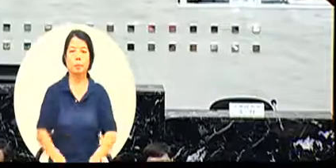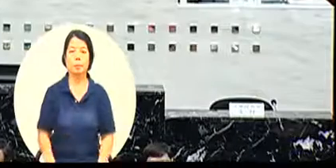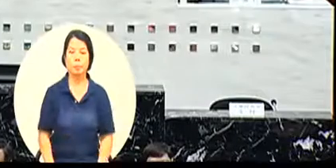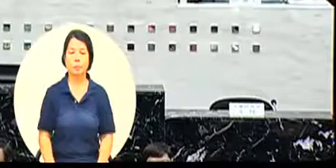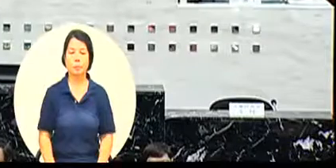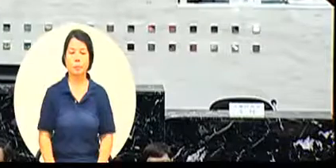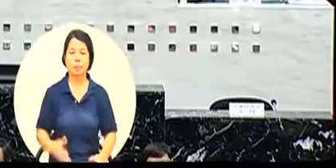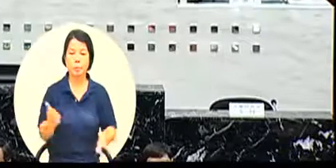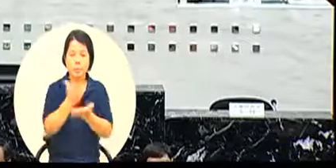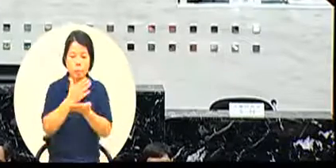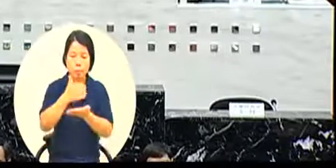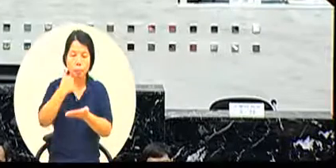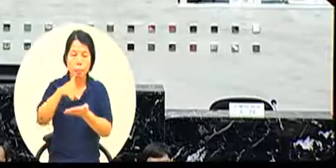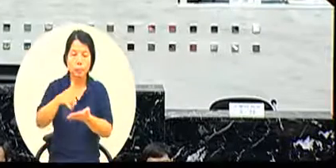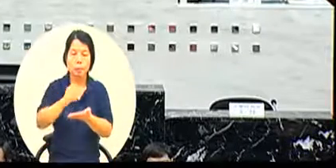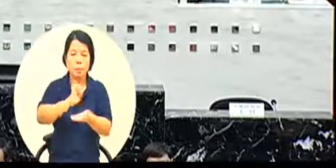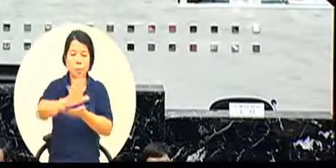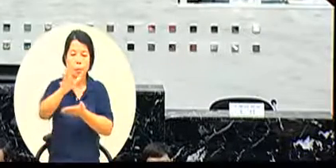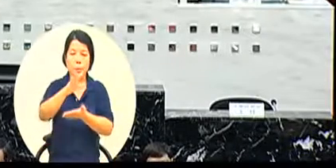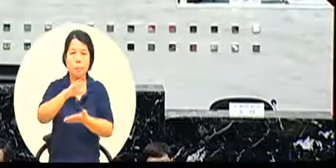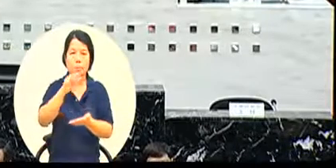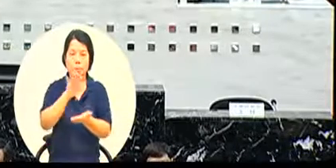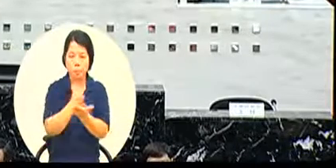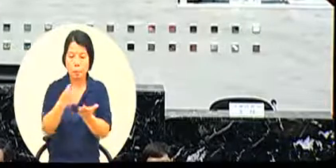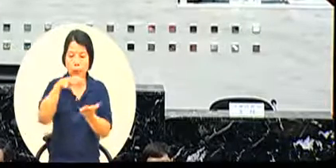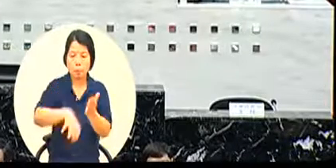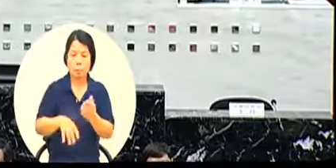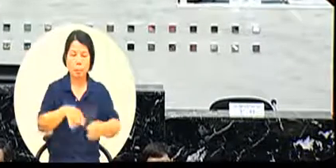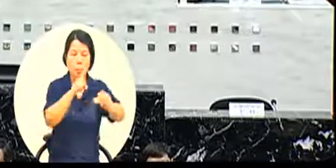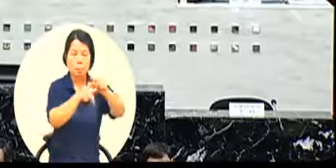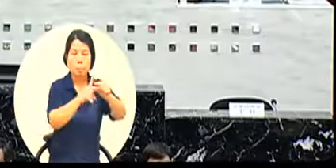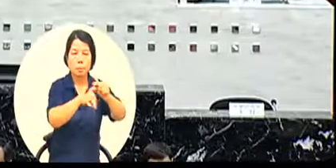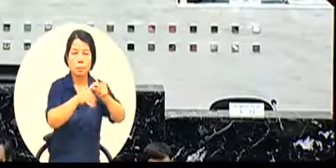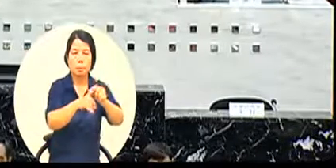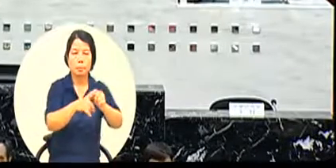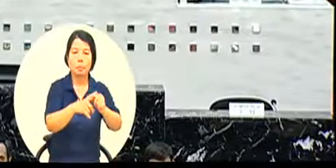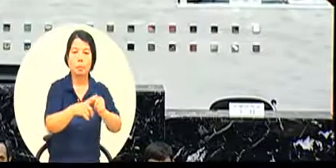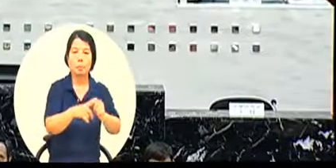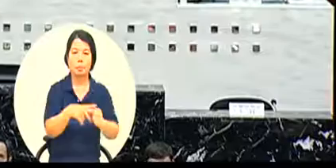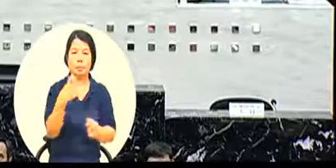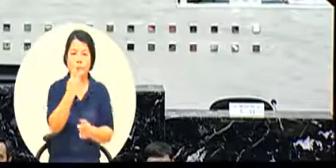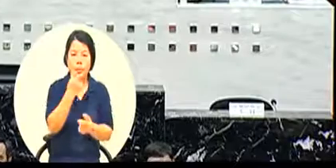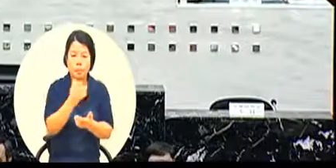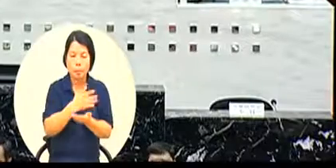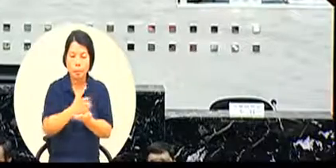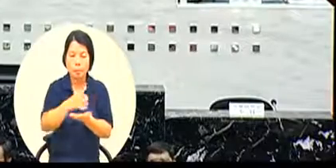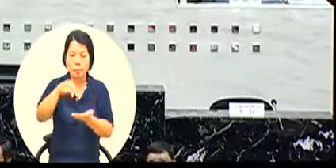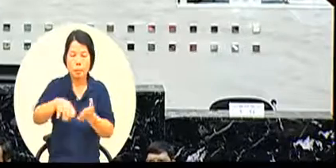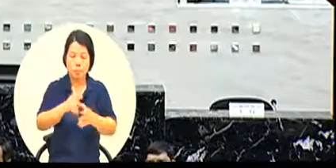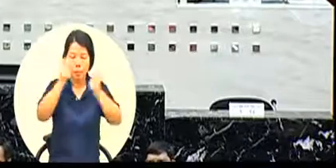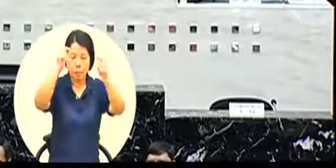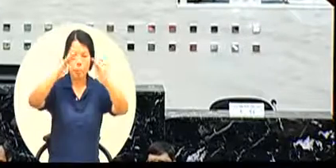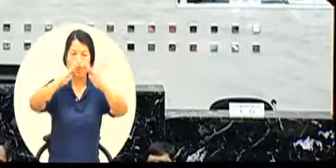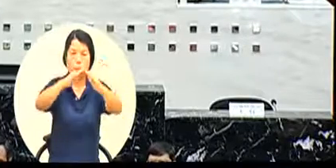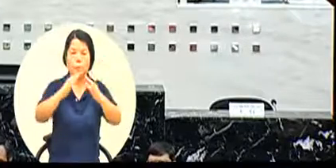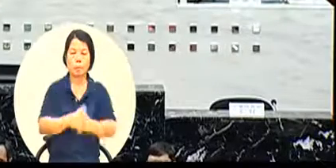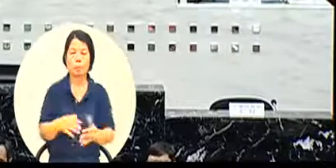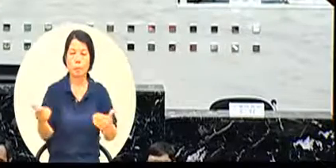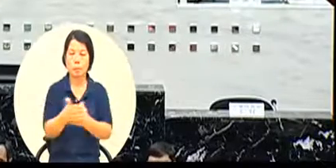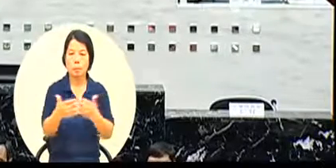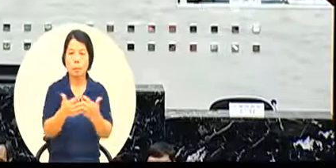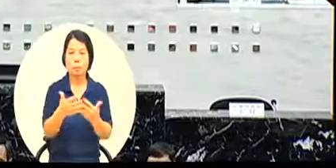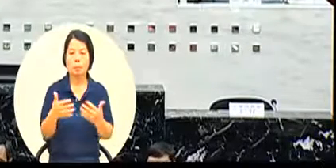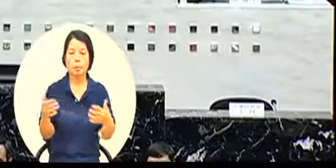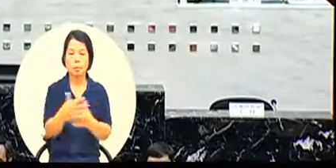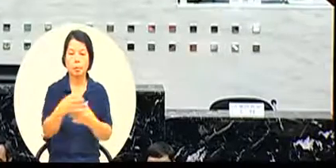那个审计报告里头哦，我是看台中市的审计报告，高雄市的那个车祸件数是全